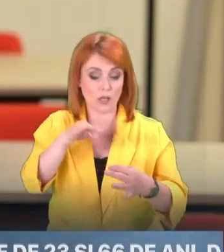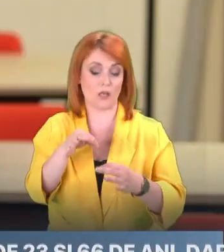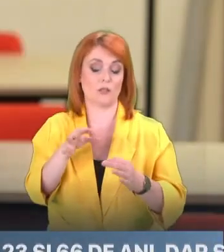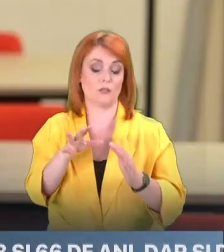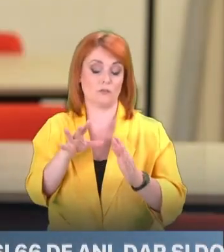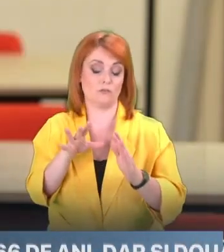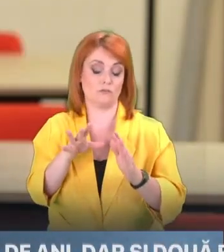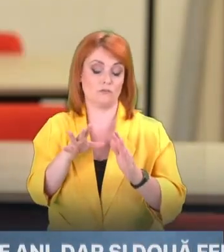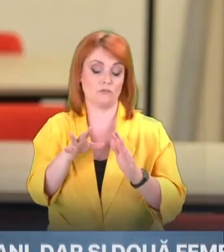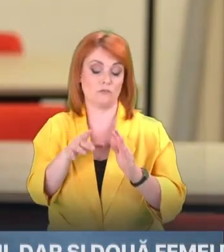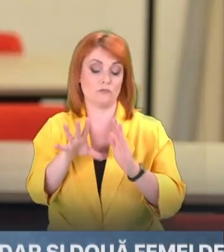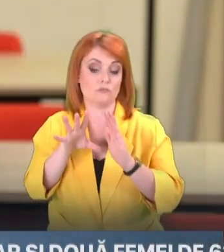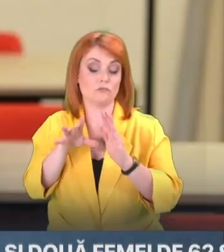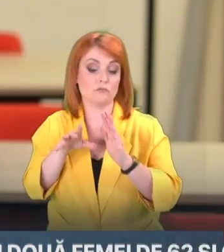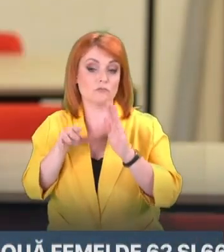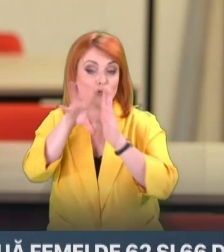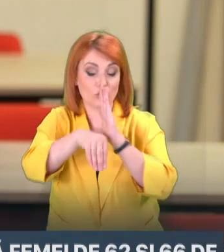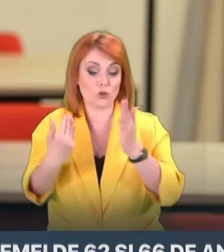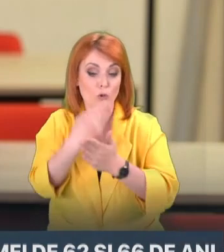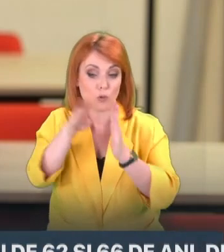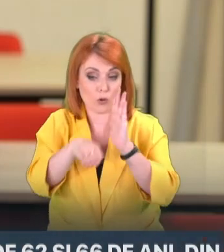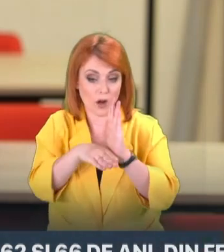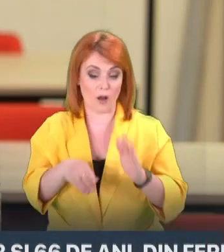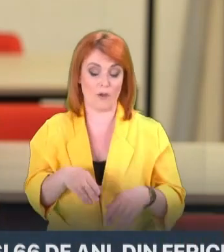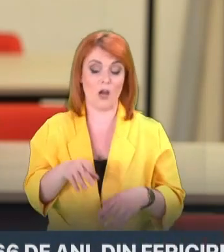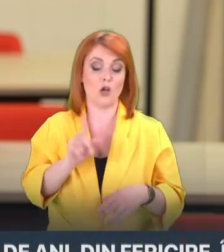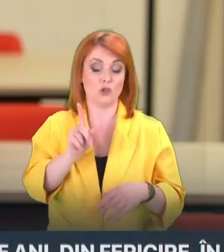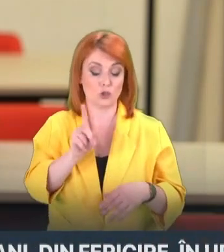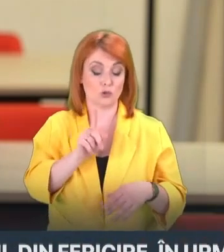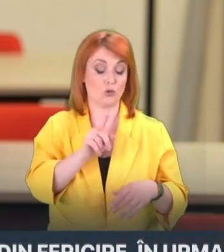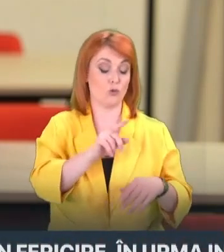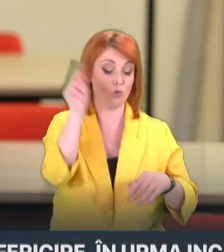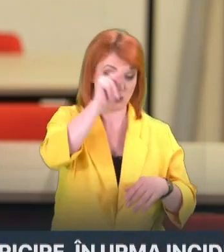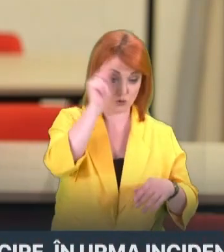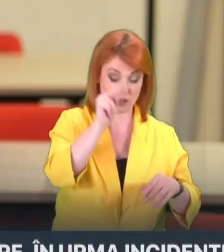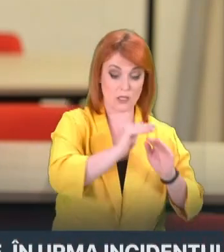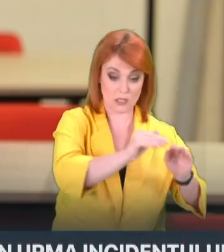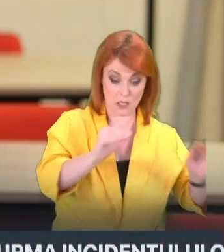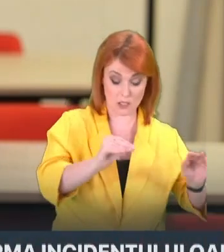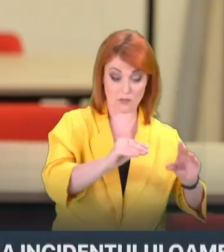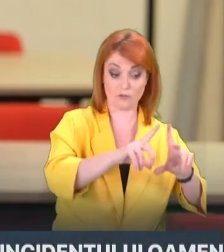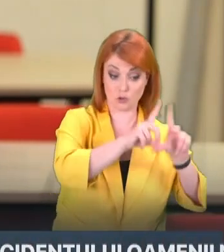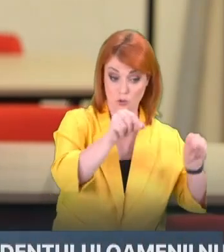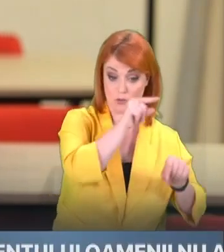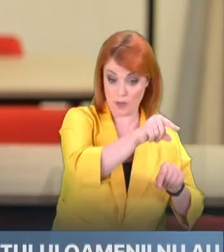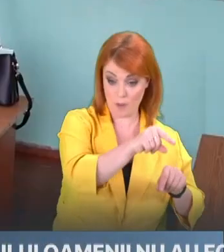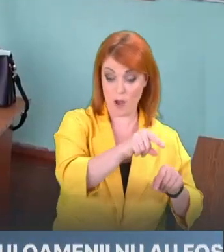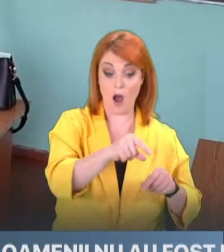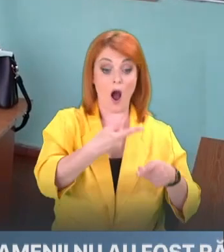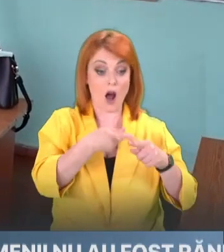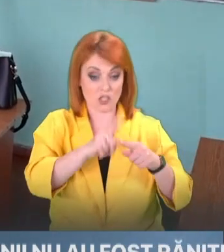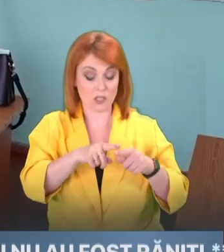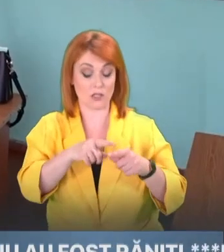o curriculă pe care o transferăm la școala profesională, ce va putea să o predea în continuare, pe